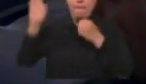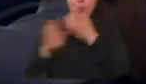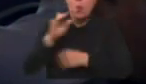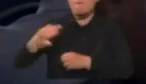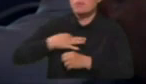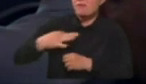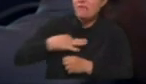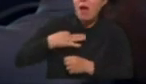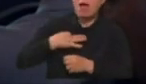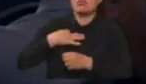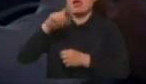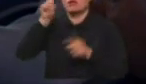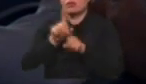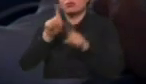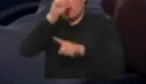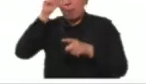ponieważ gminy